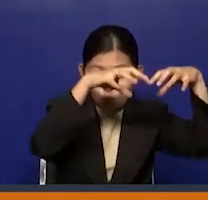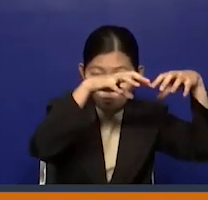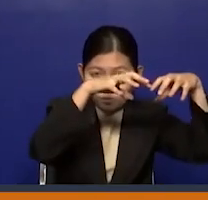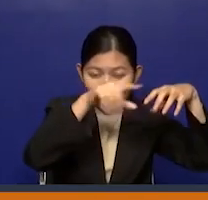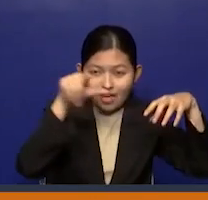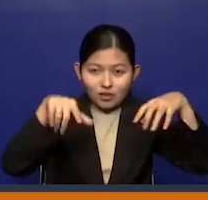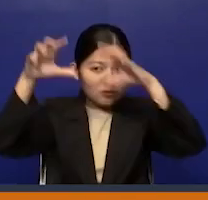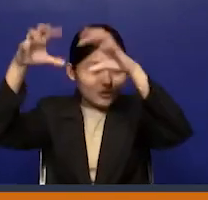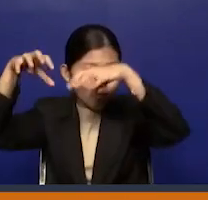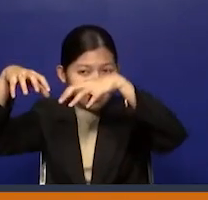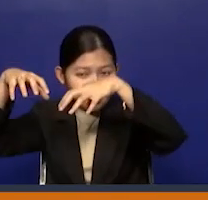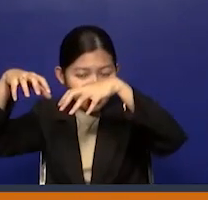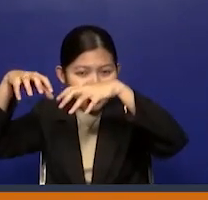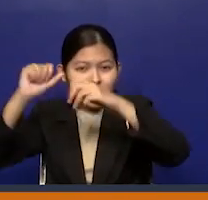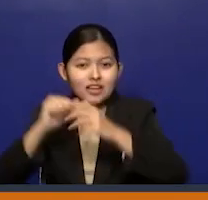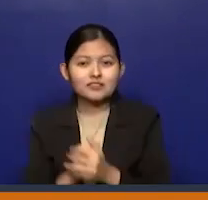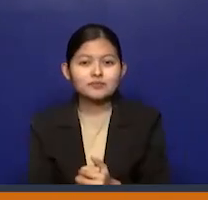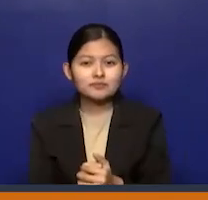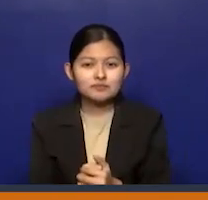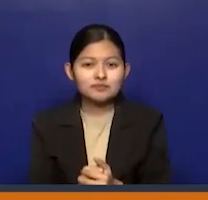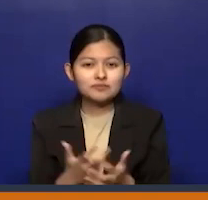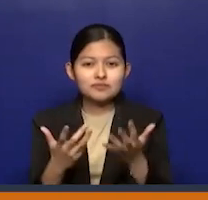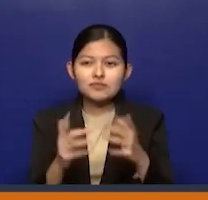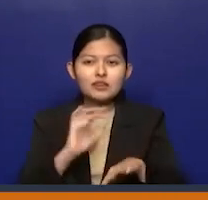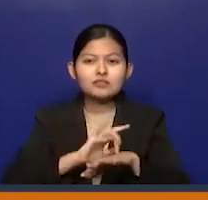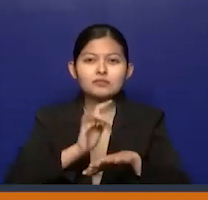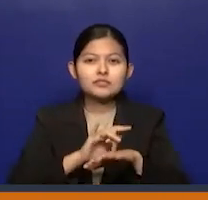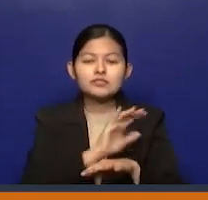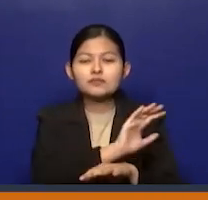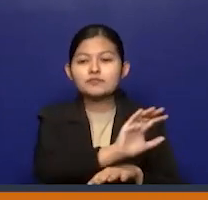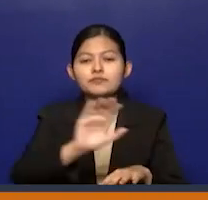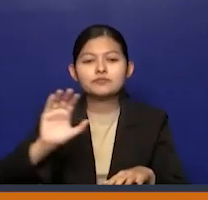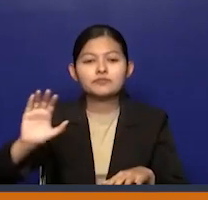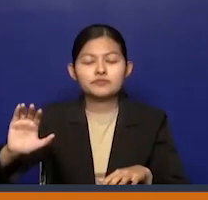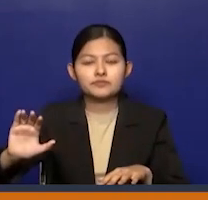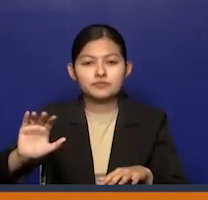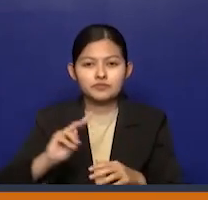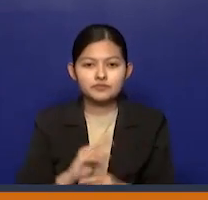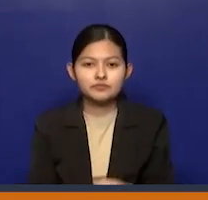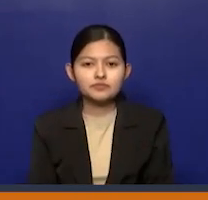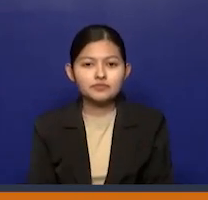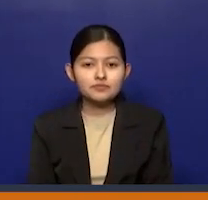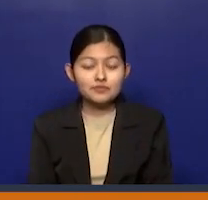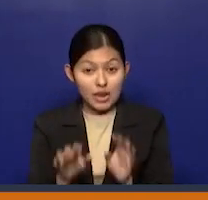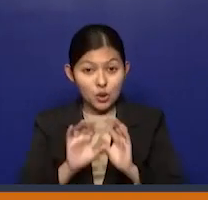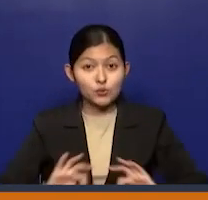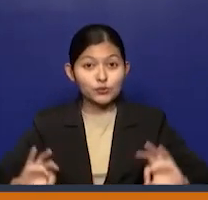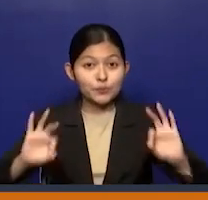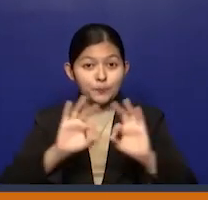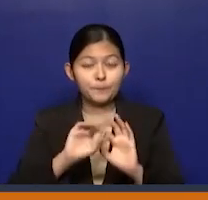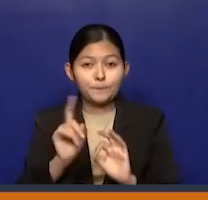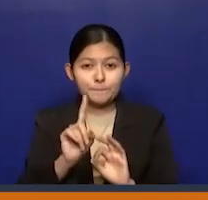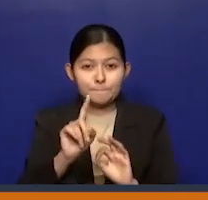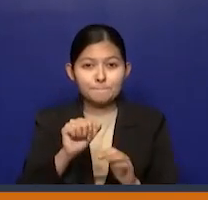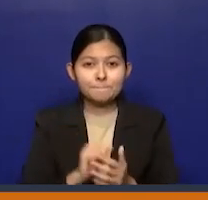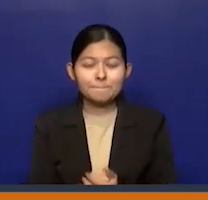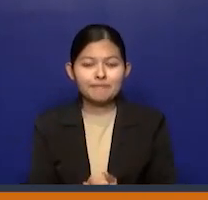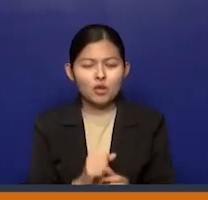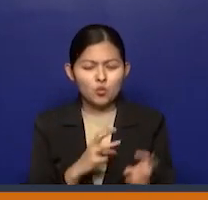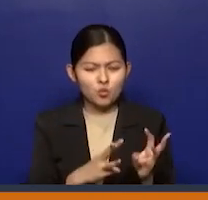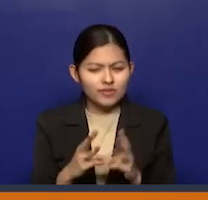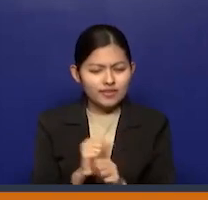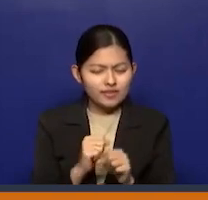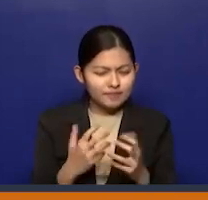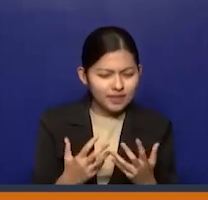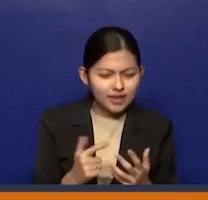ตกอีกที่หนึ่งบ้างนะครับมันก็เป็นเรื่องที่เกิดขึ้นกันสิ่งสำคัญก็คือเราจะทำยังไงที่จะออก